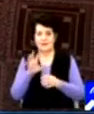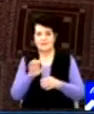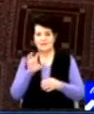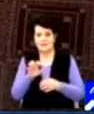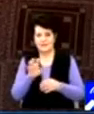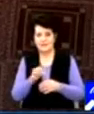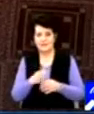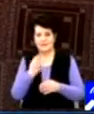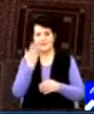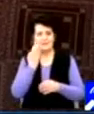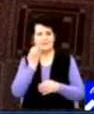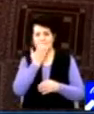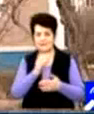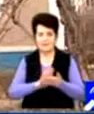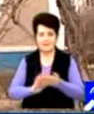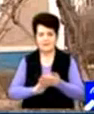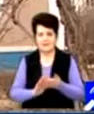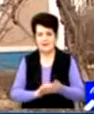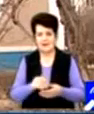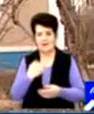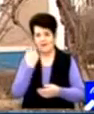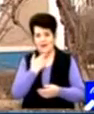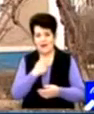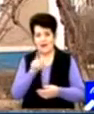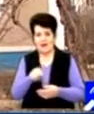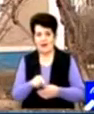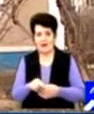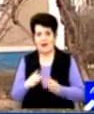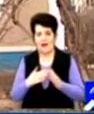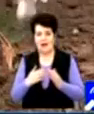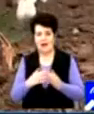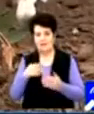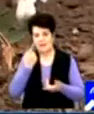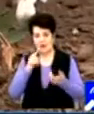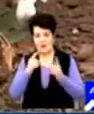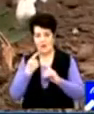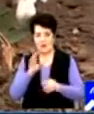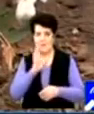M-a lins fața. Iar pe prispa casei îl așteptau cu lacrimi